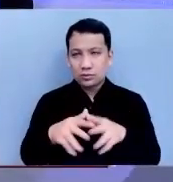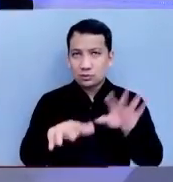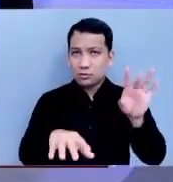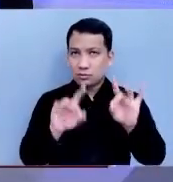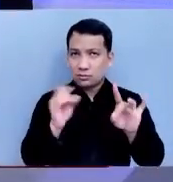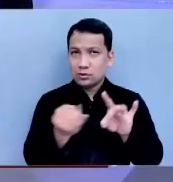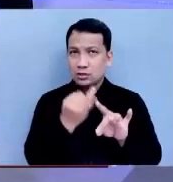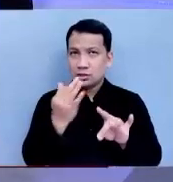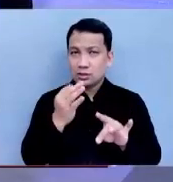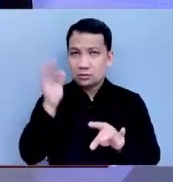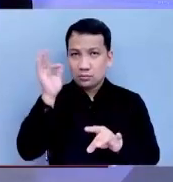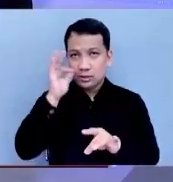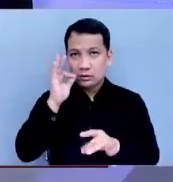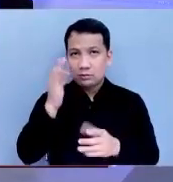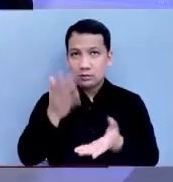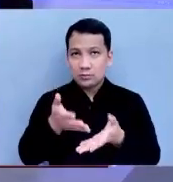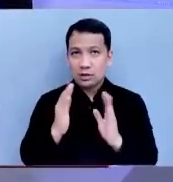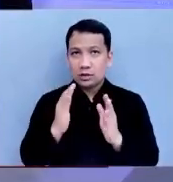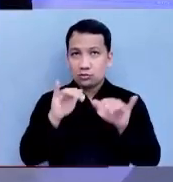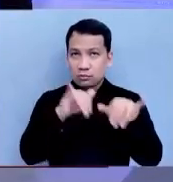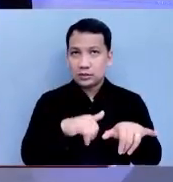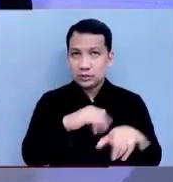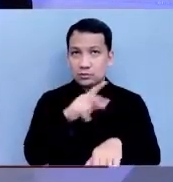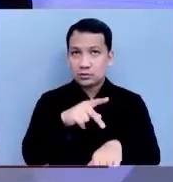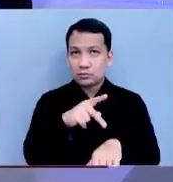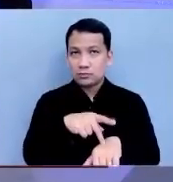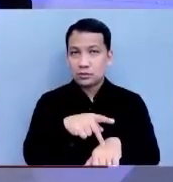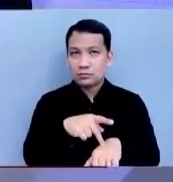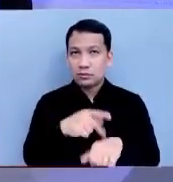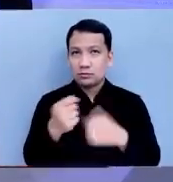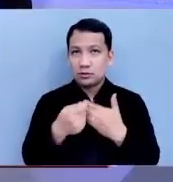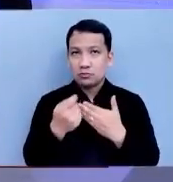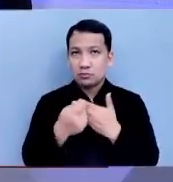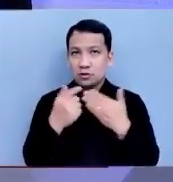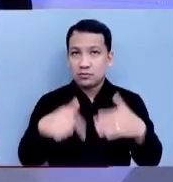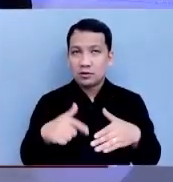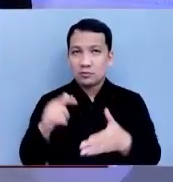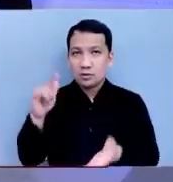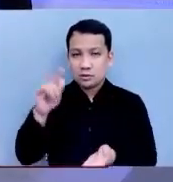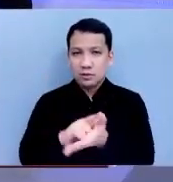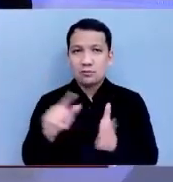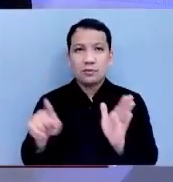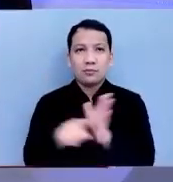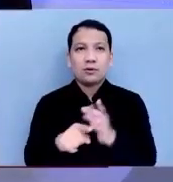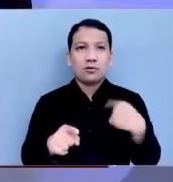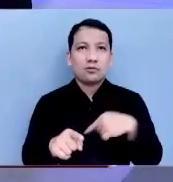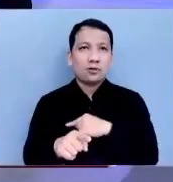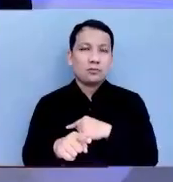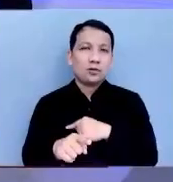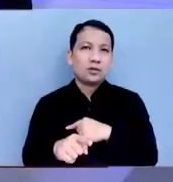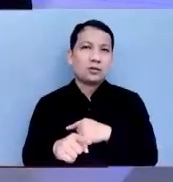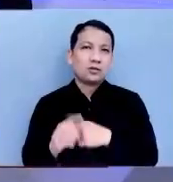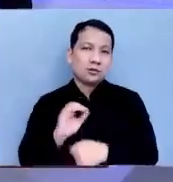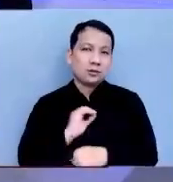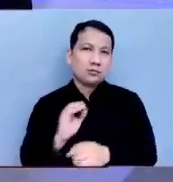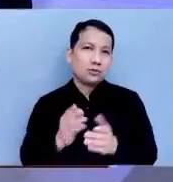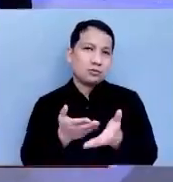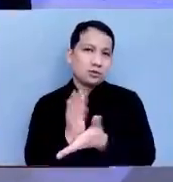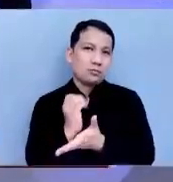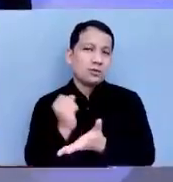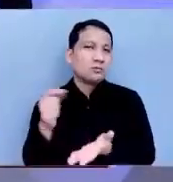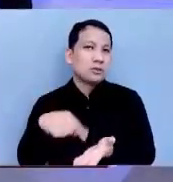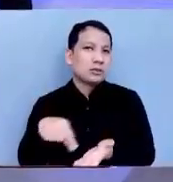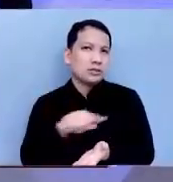ilang Afghans ang papayagang mamalagi dito pansamantala sa Pilipinas, paglabag raw ito sa ating soberanya. Saan nanggaling